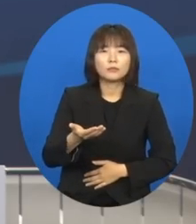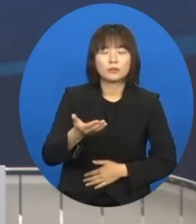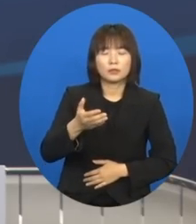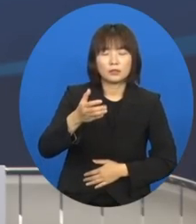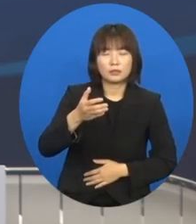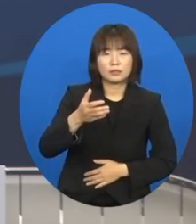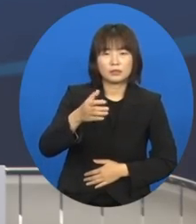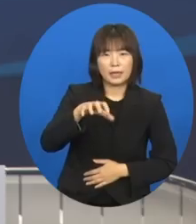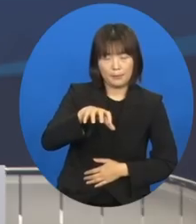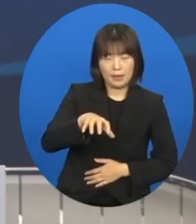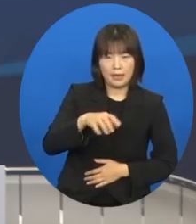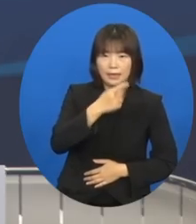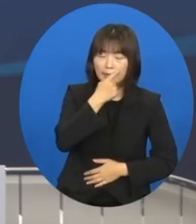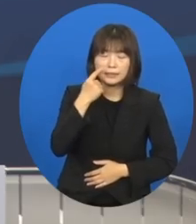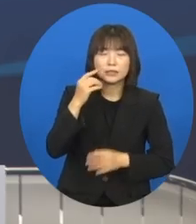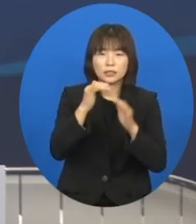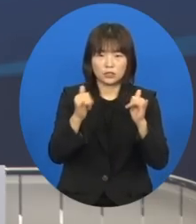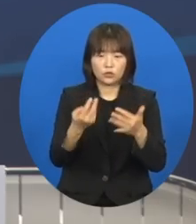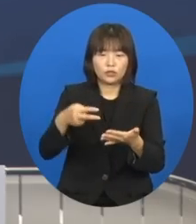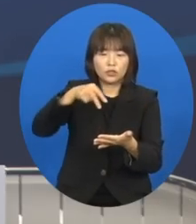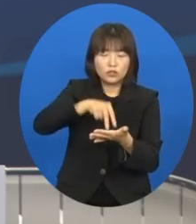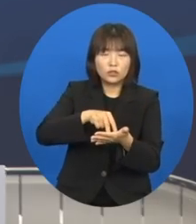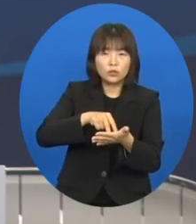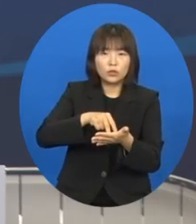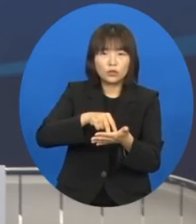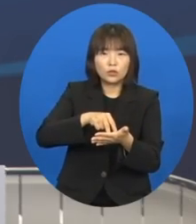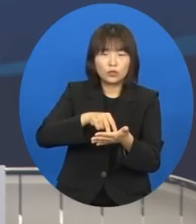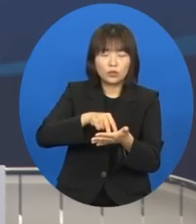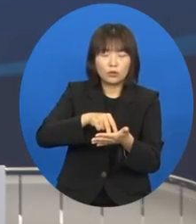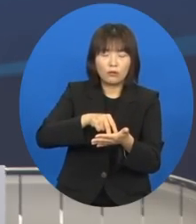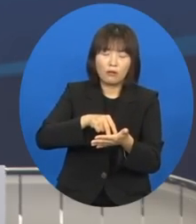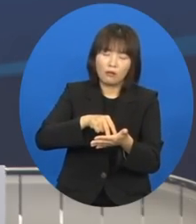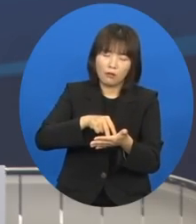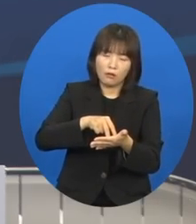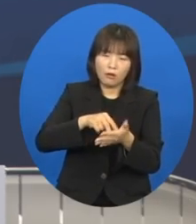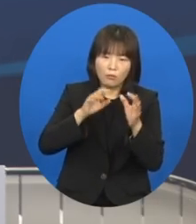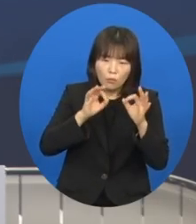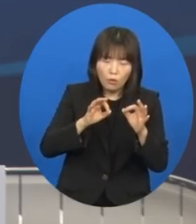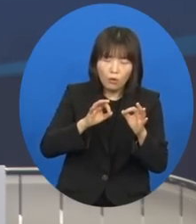보면서 우리 하나님 너무 놀라우신 분이시구나.